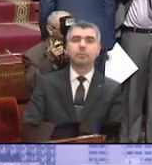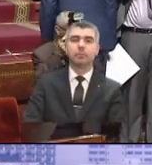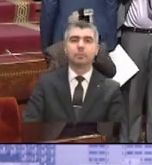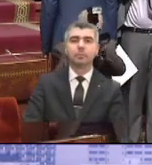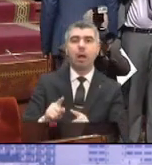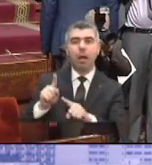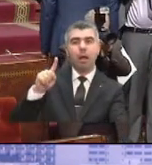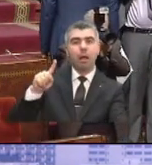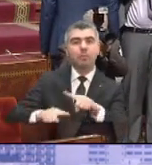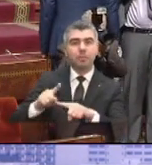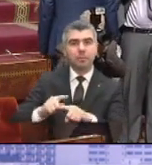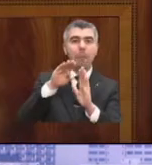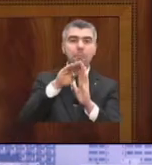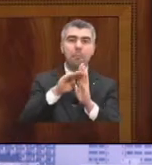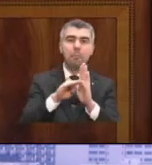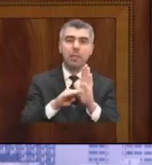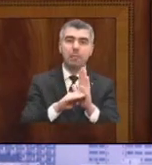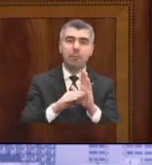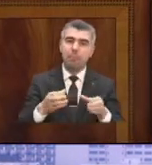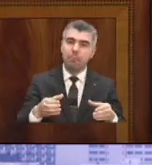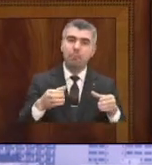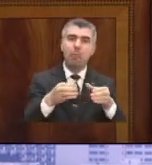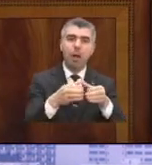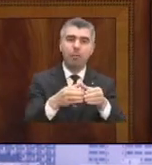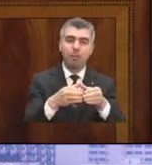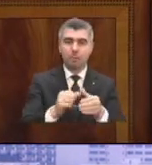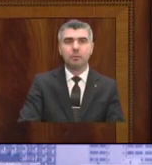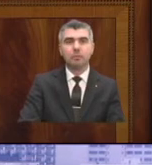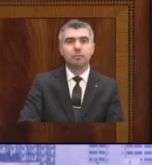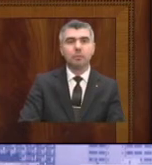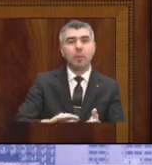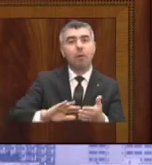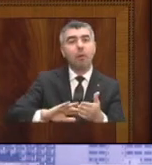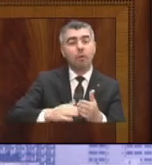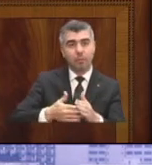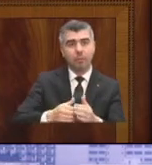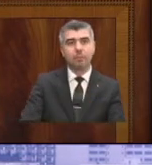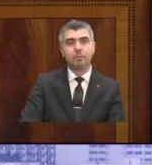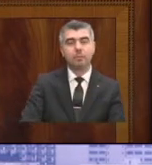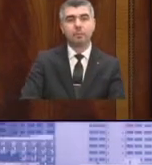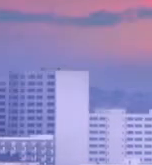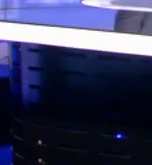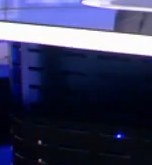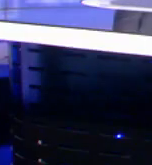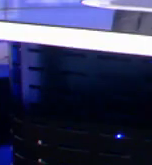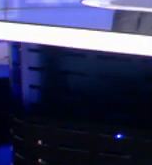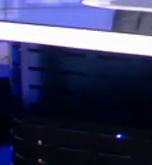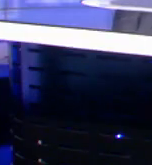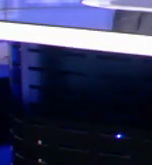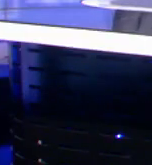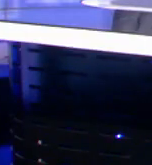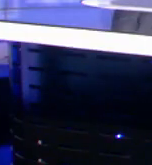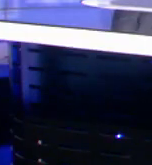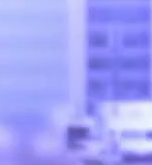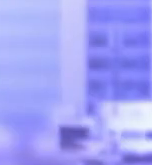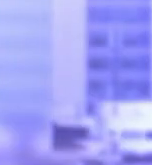استجابت فقط لخمس مقترحات تعديليه مع الاسف نجحت الحكومه